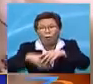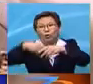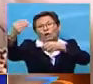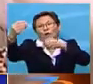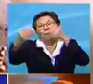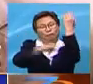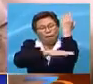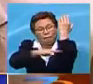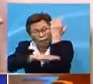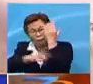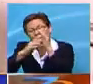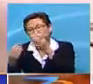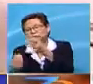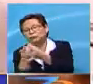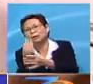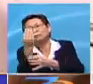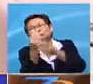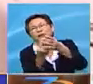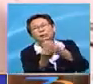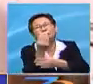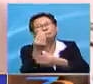balak-balak kemudian ditanam dengan